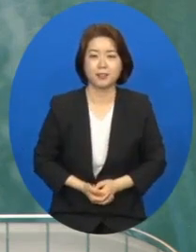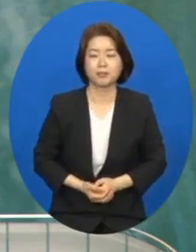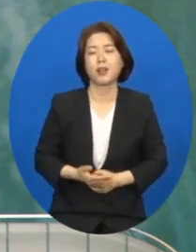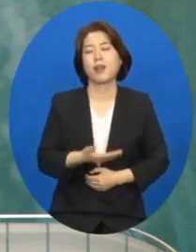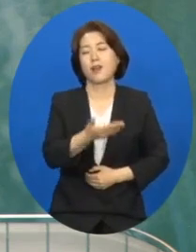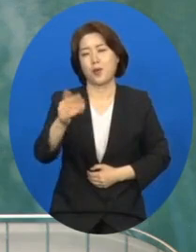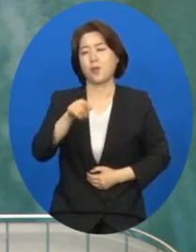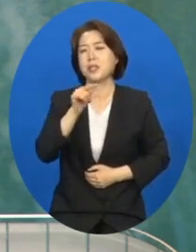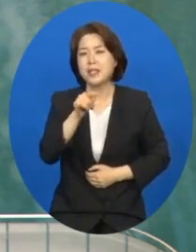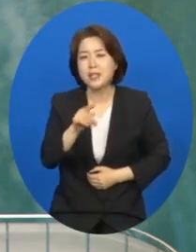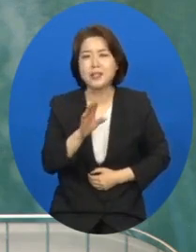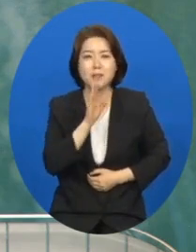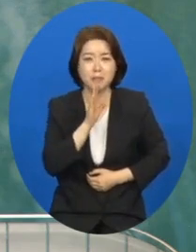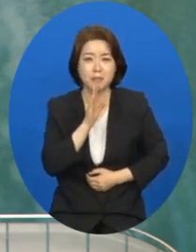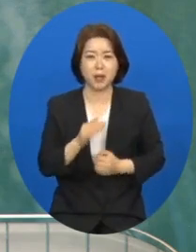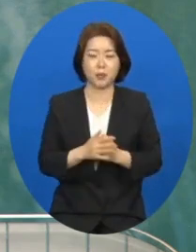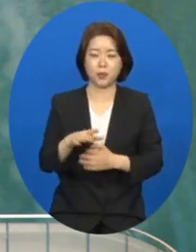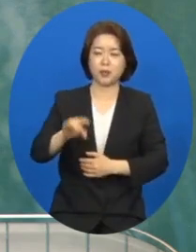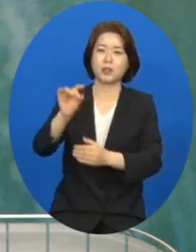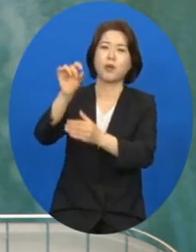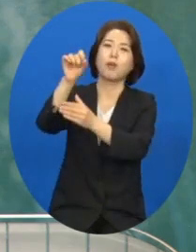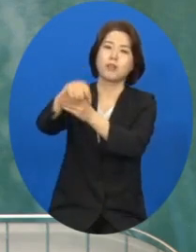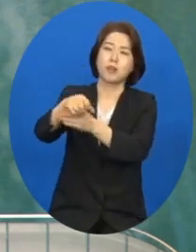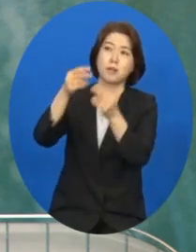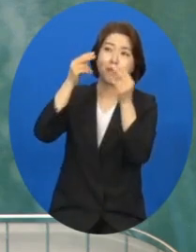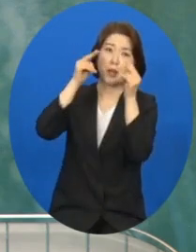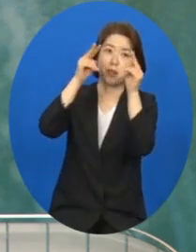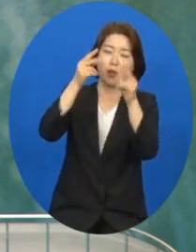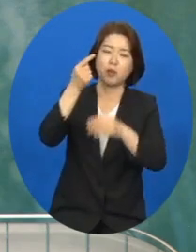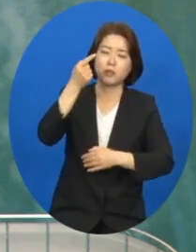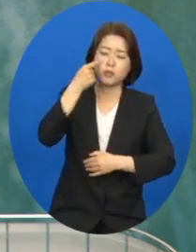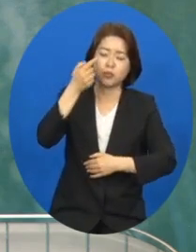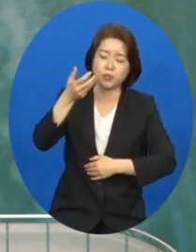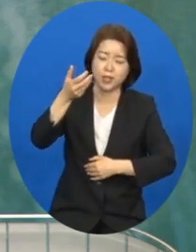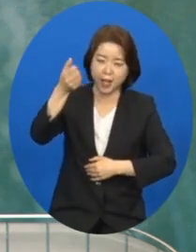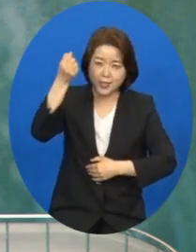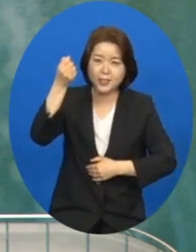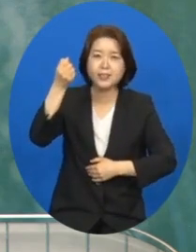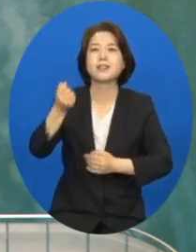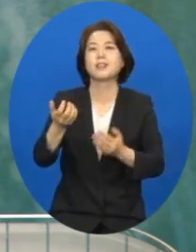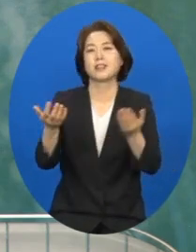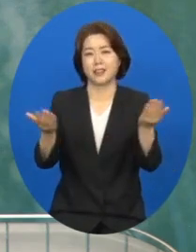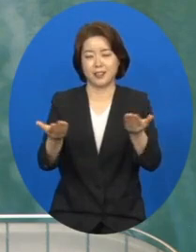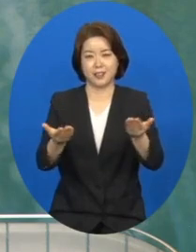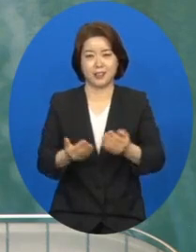여러분, 이것이 바로 첫 열매를 보는 눈이 있는 사람의 일입니다.